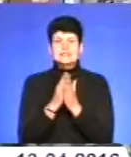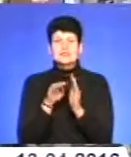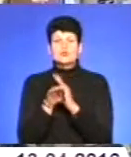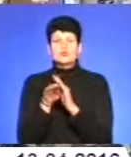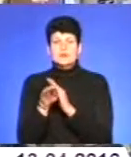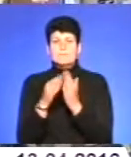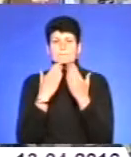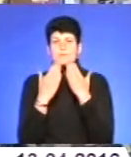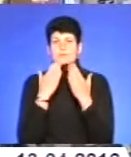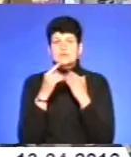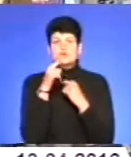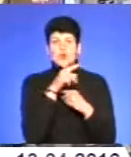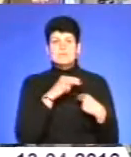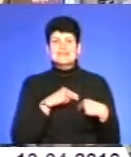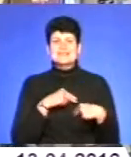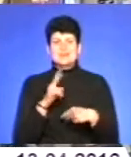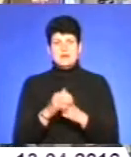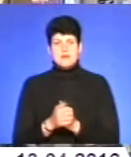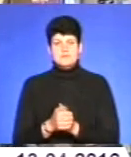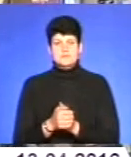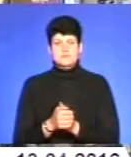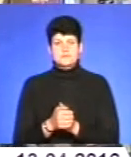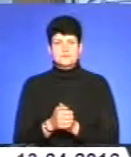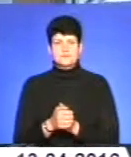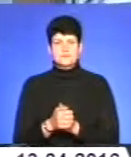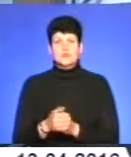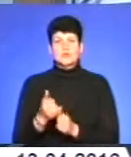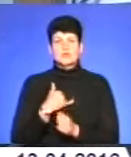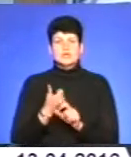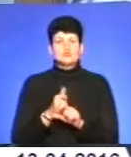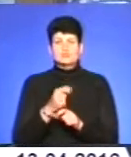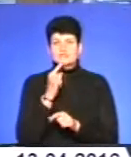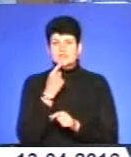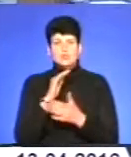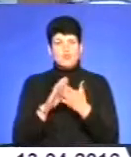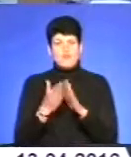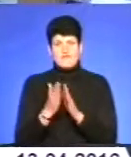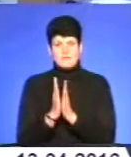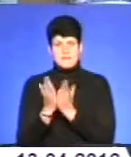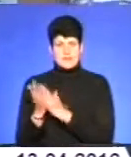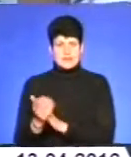і поспілкувалися з його працівниками. У нас дуже важкі умови в бібліотеці.